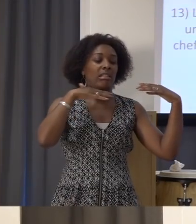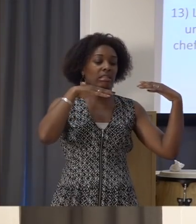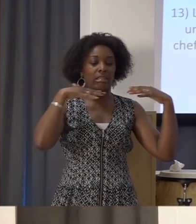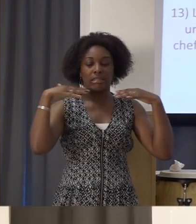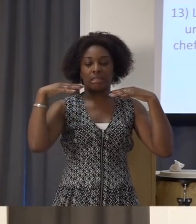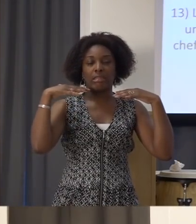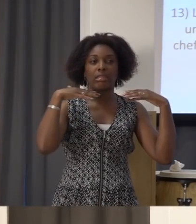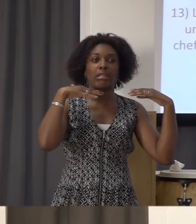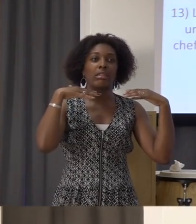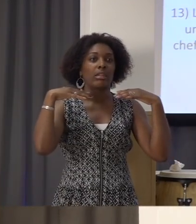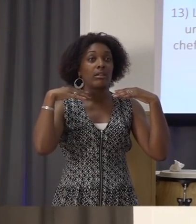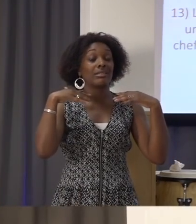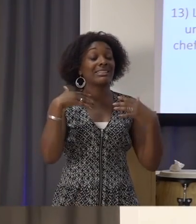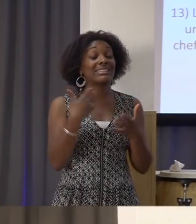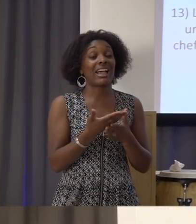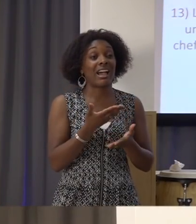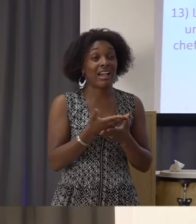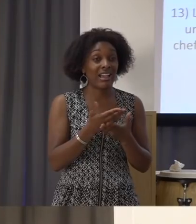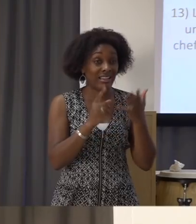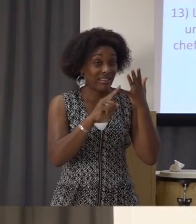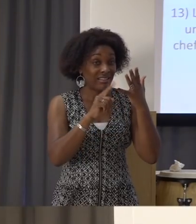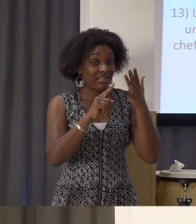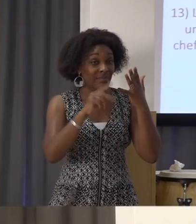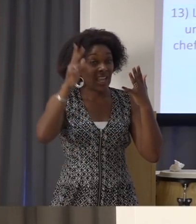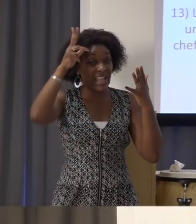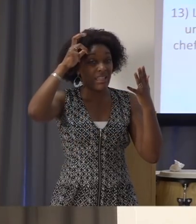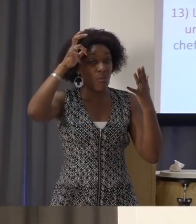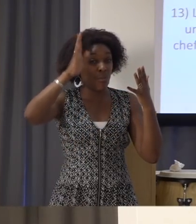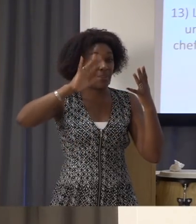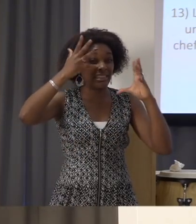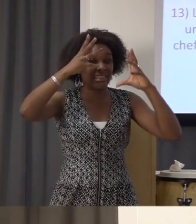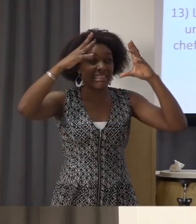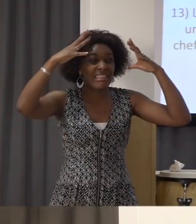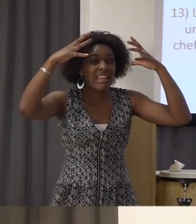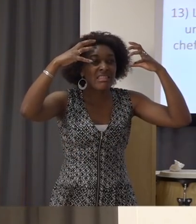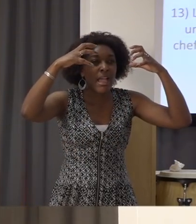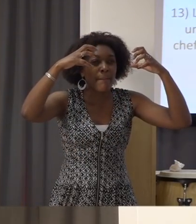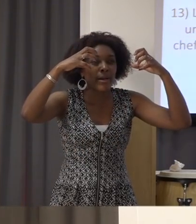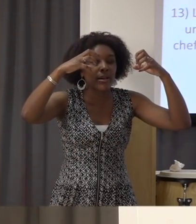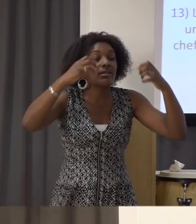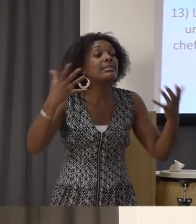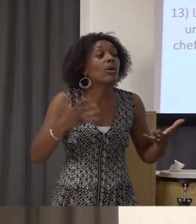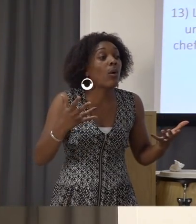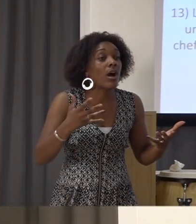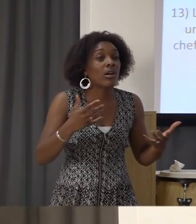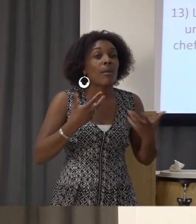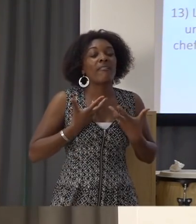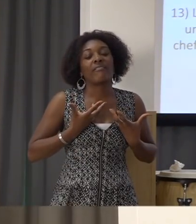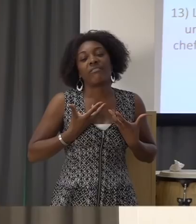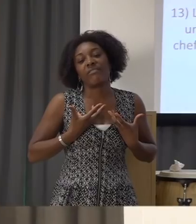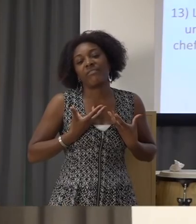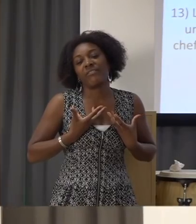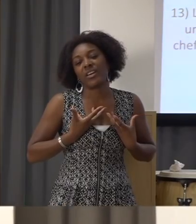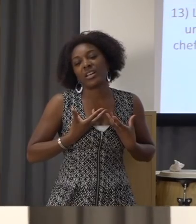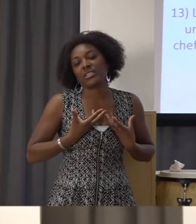Alléluia. Cet esprit des ténèbres se manifeste par un essoufflement, une fatigue. Tu te